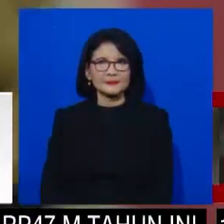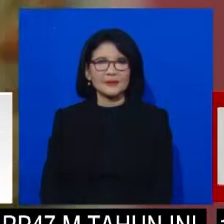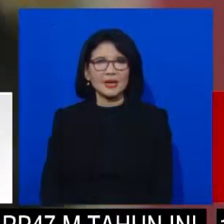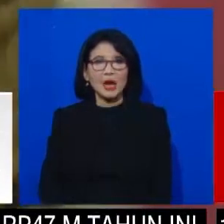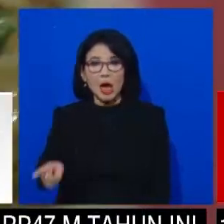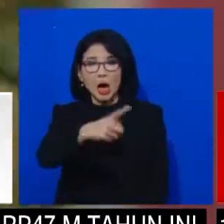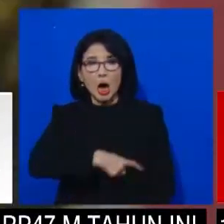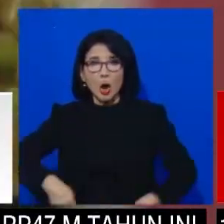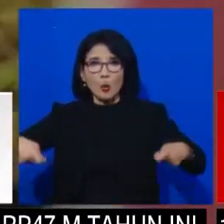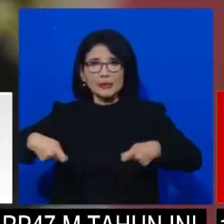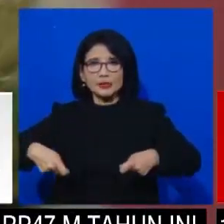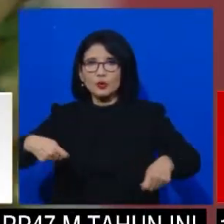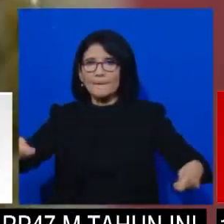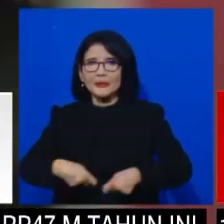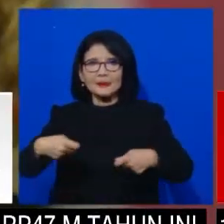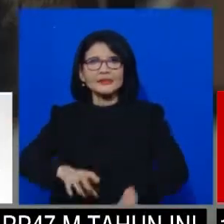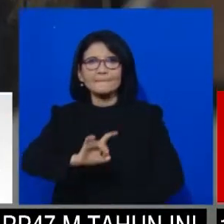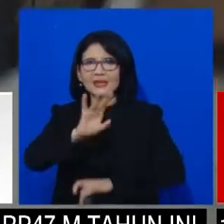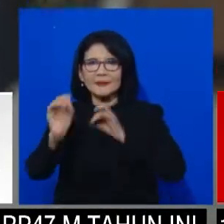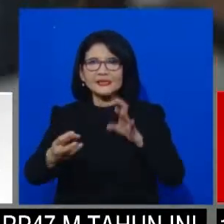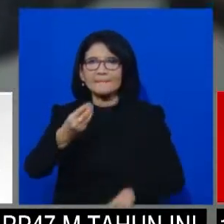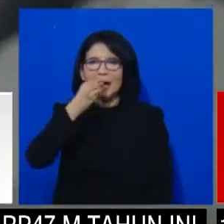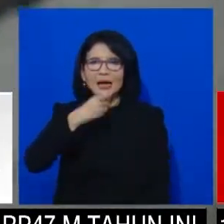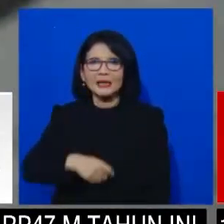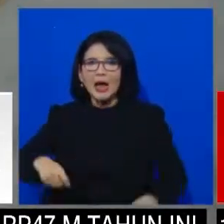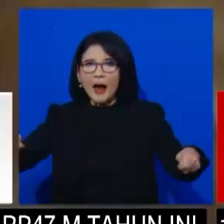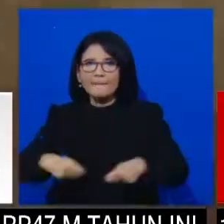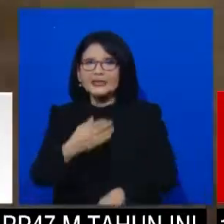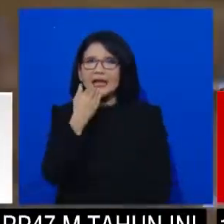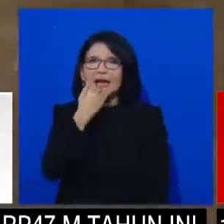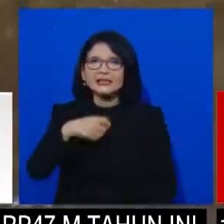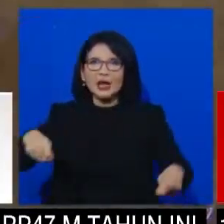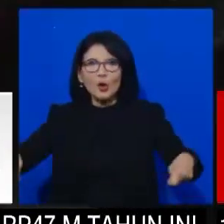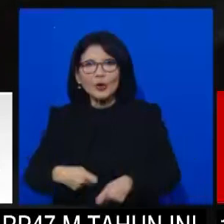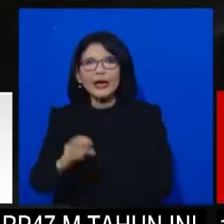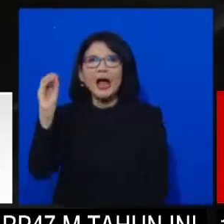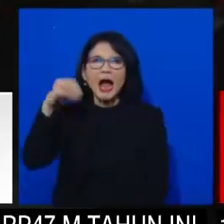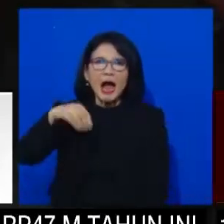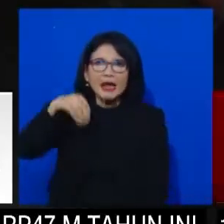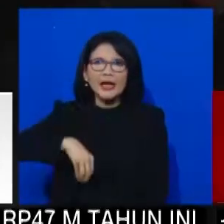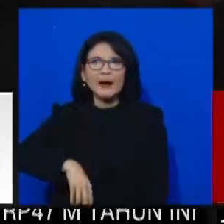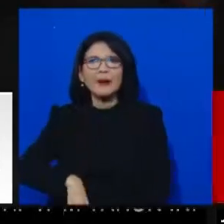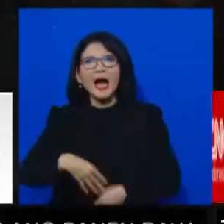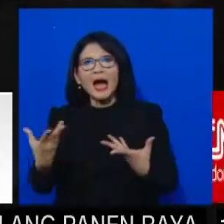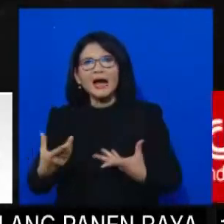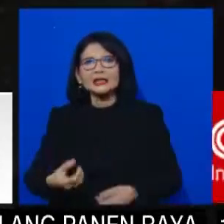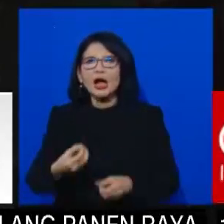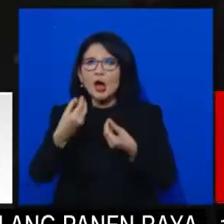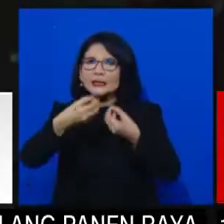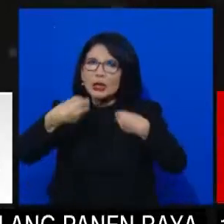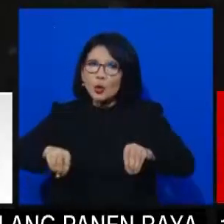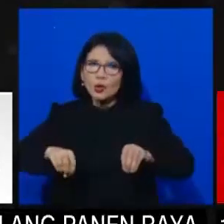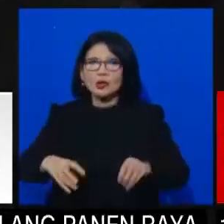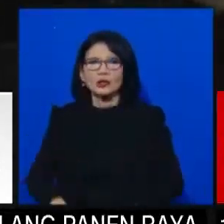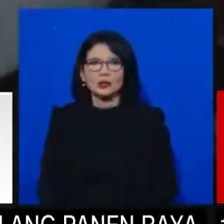Wajan dapat digunakan untuk memasak aneka ragam kuliner, mulai dari memasak nasi goreng, menggoreng ayam, atau sekadar menggoreng telur.